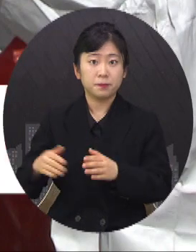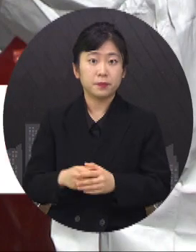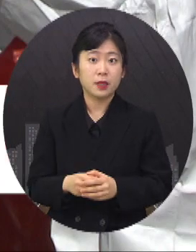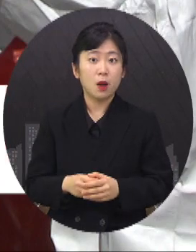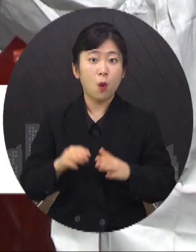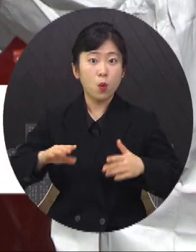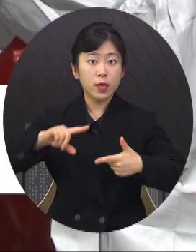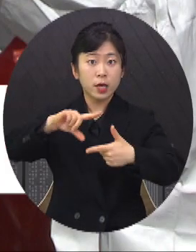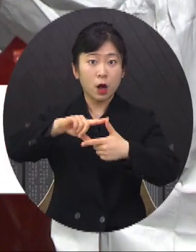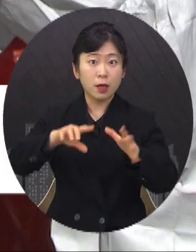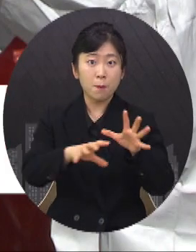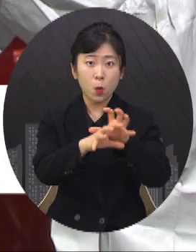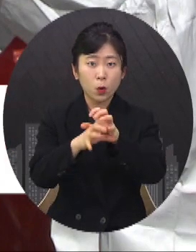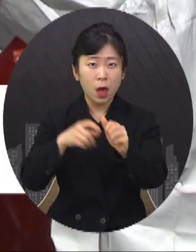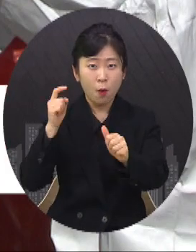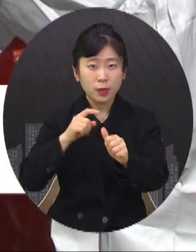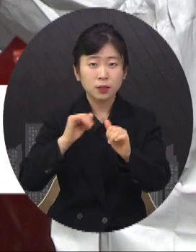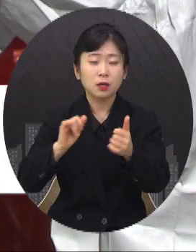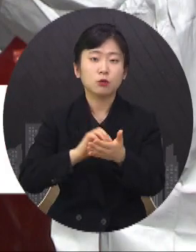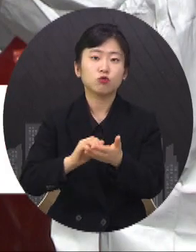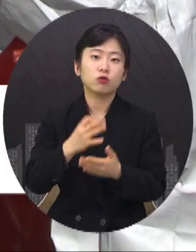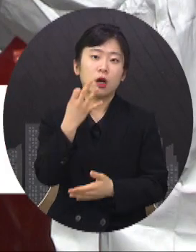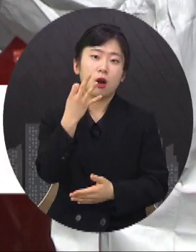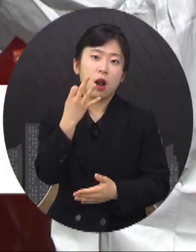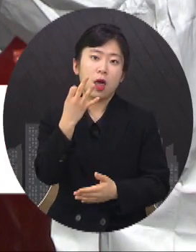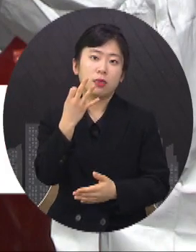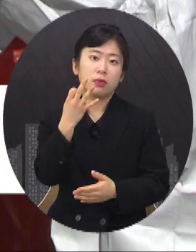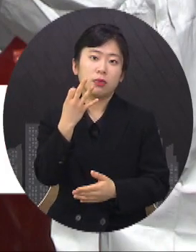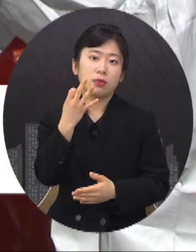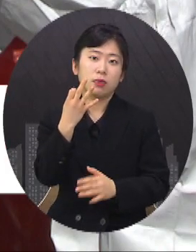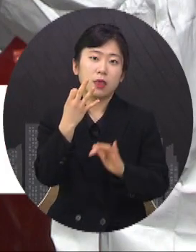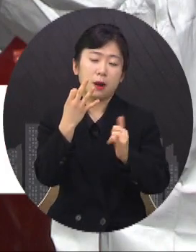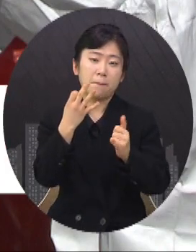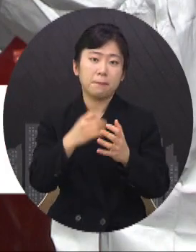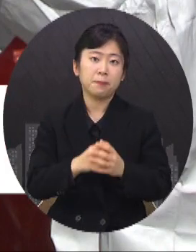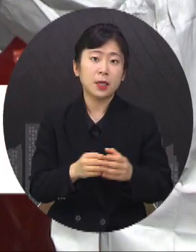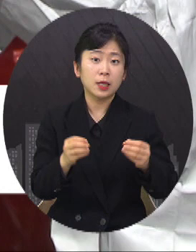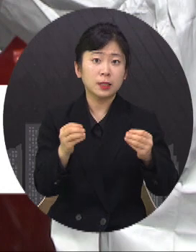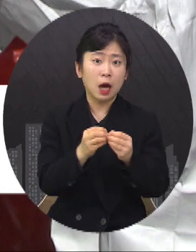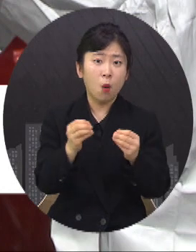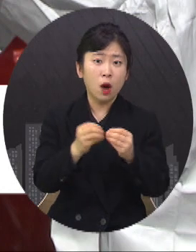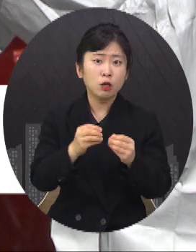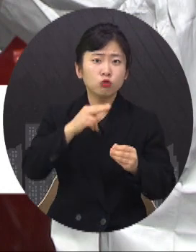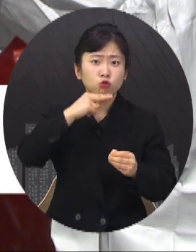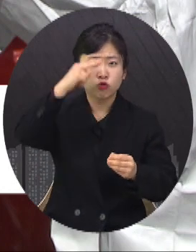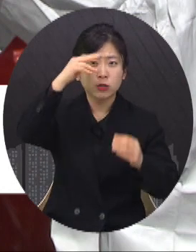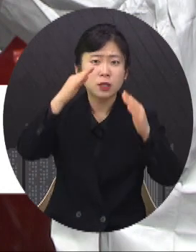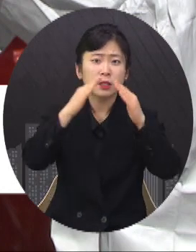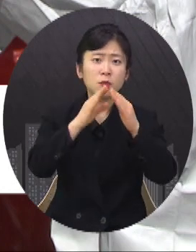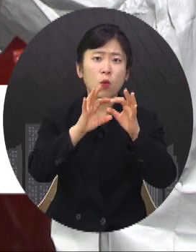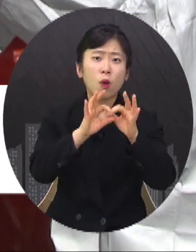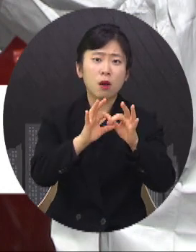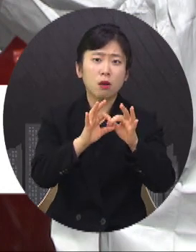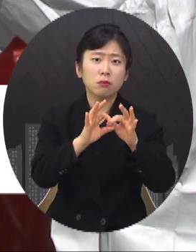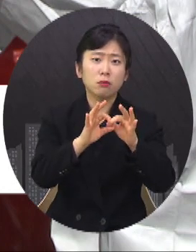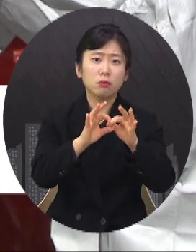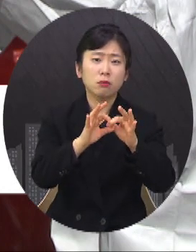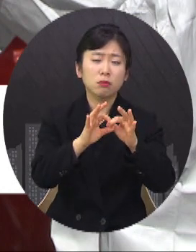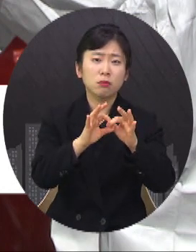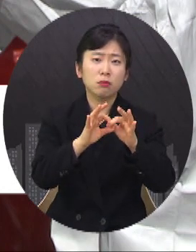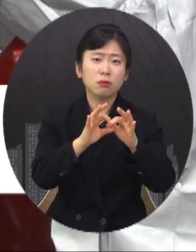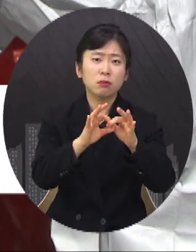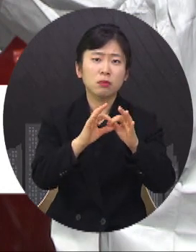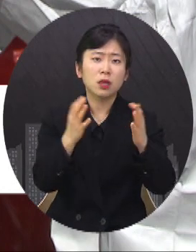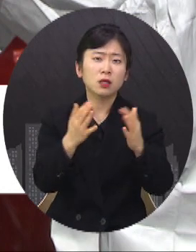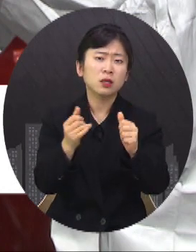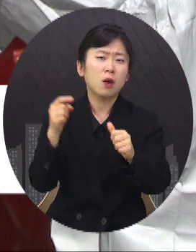오늘 경남의 폴은 알고 박진 자 14명이 추가 됐는데 창원에 유흥업소 종사자 도 포함되어 비상 입니다 근데